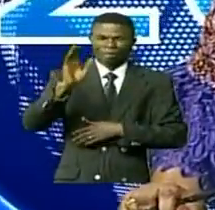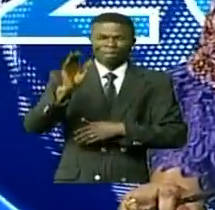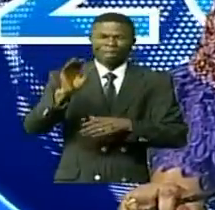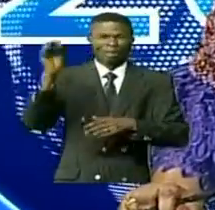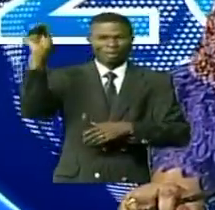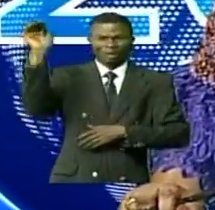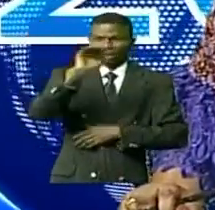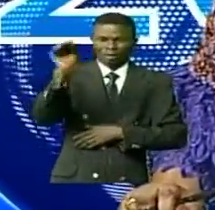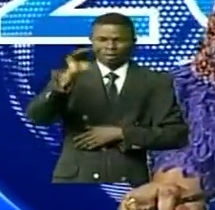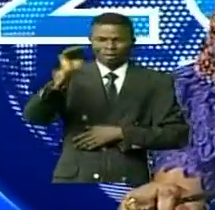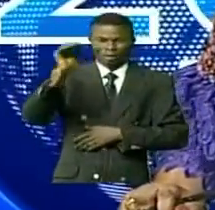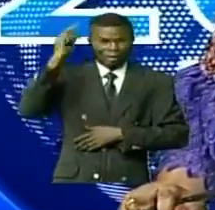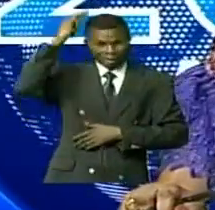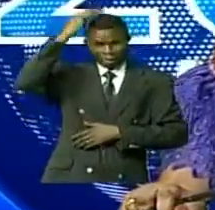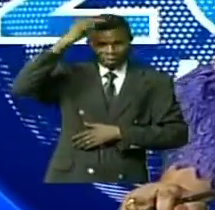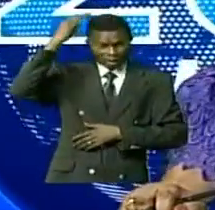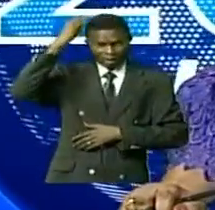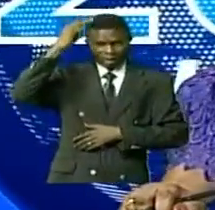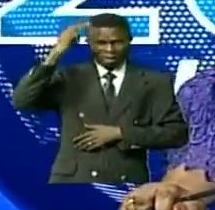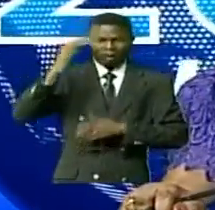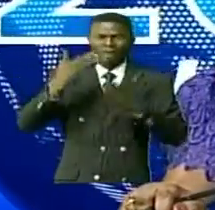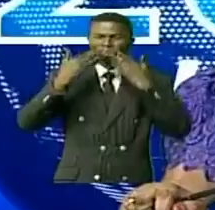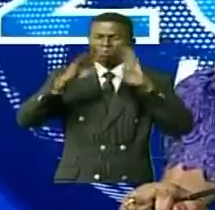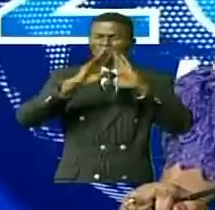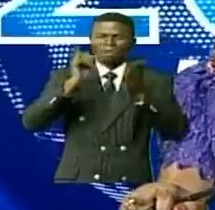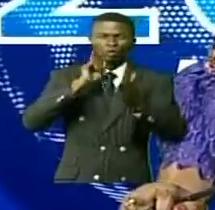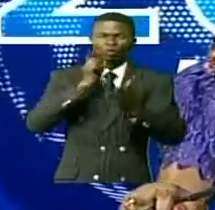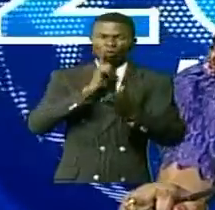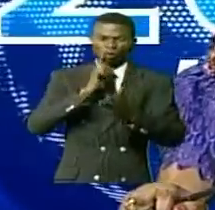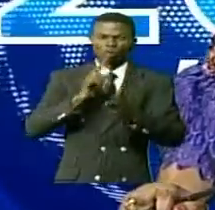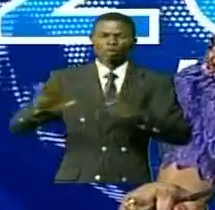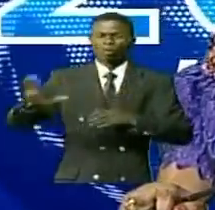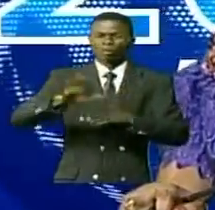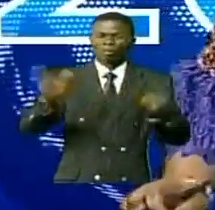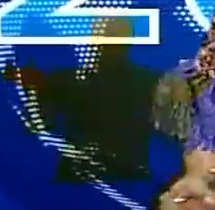programme sur nos antennes et surtout excellent début de week-end à toutes et à tous. Au revoir.